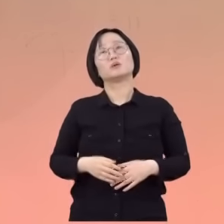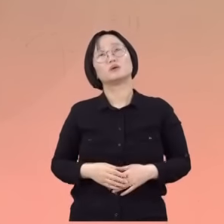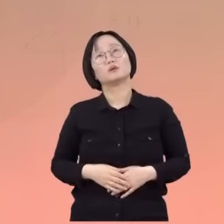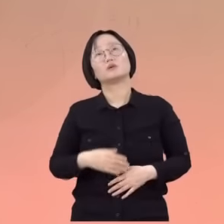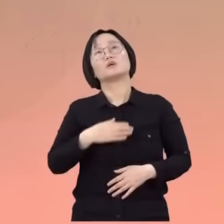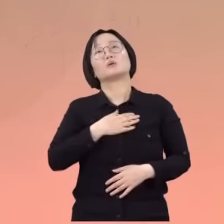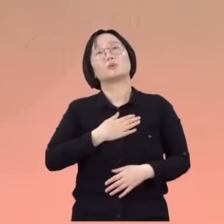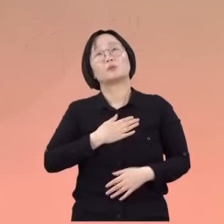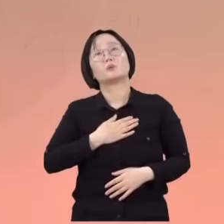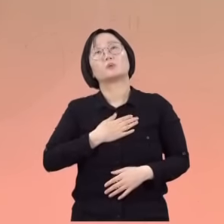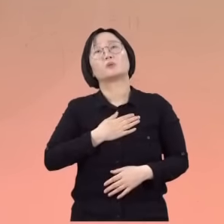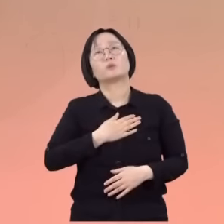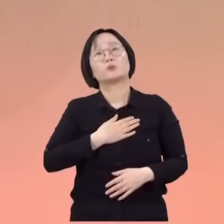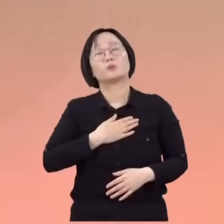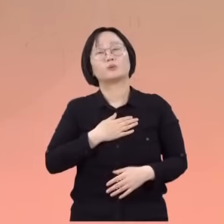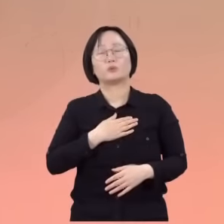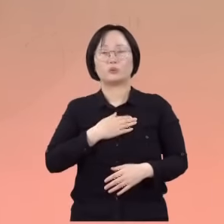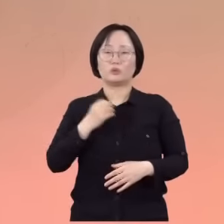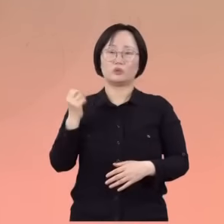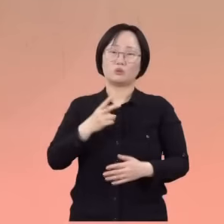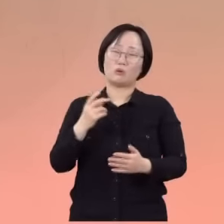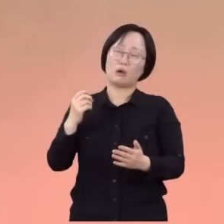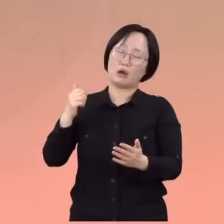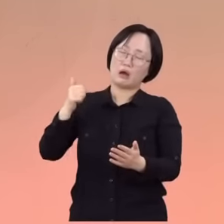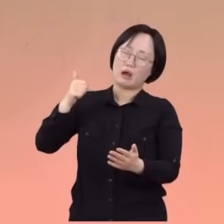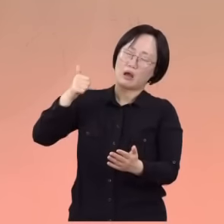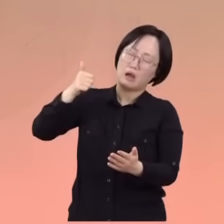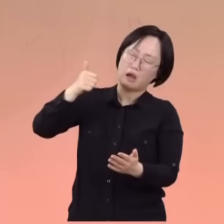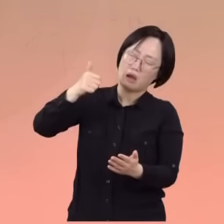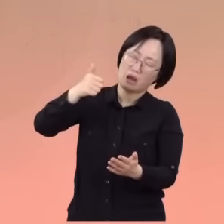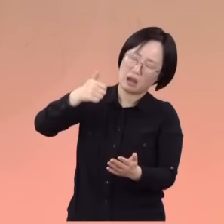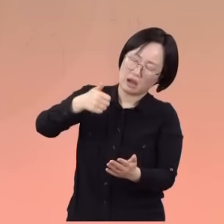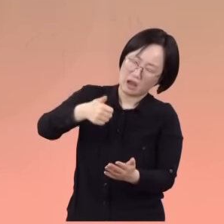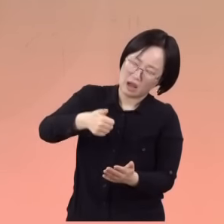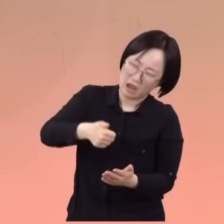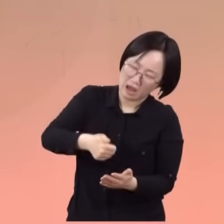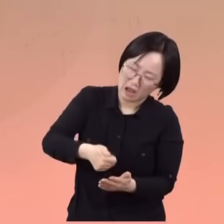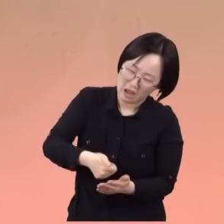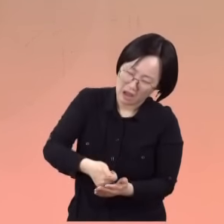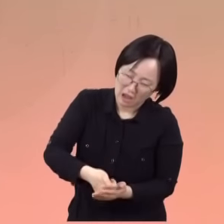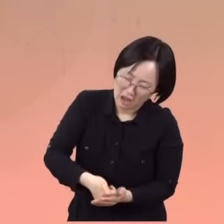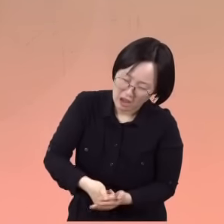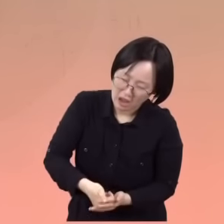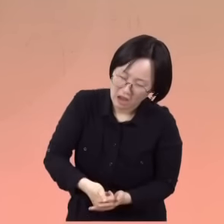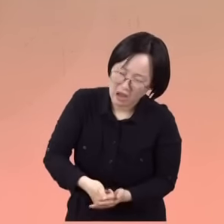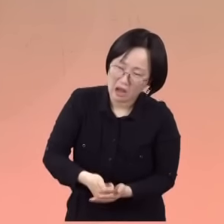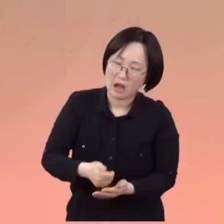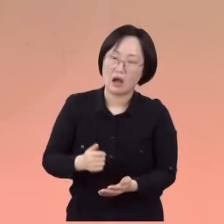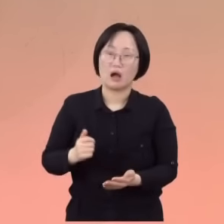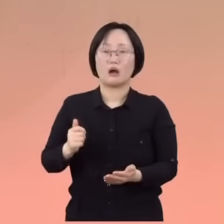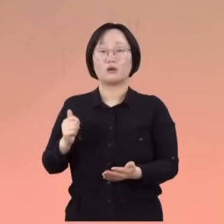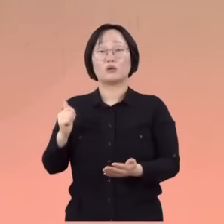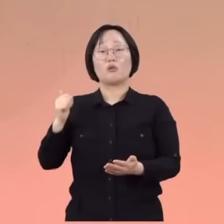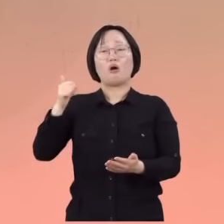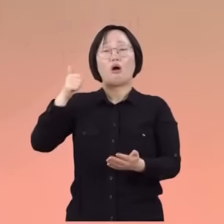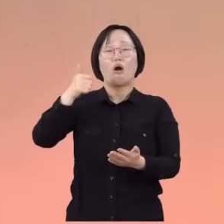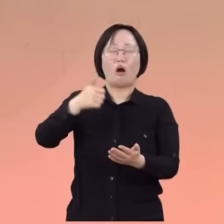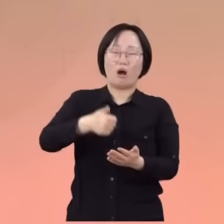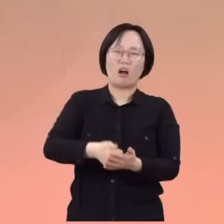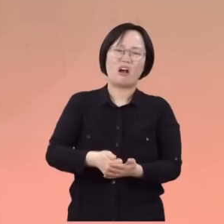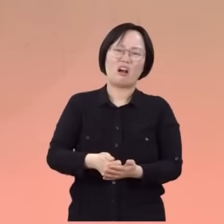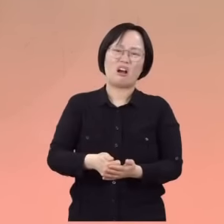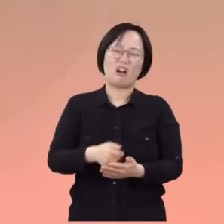쉬다가 또 겨우 절 세 번 맞췄던 20분이 걸린 거겠죠 어 근데 나는